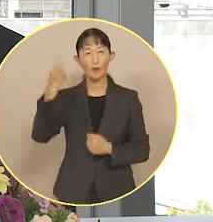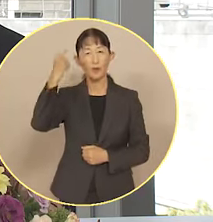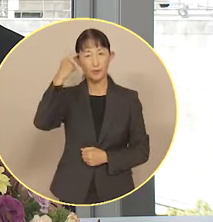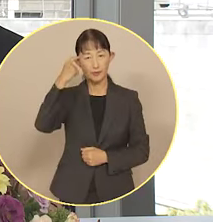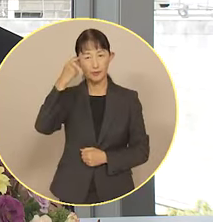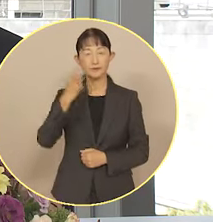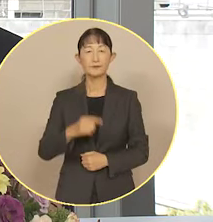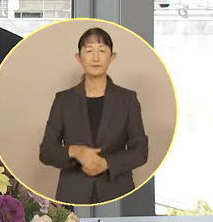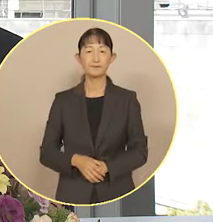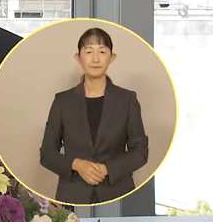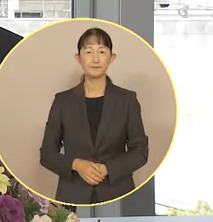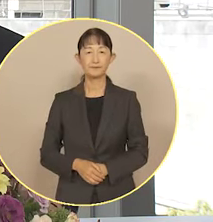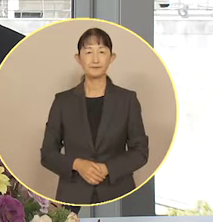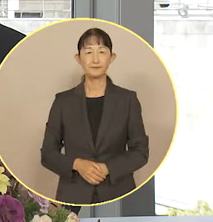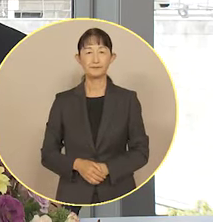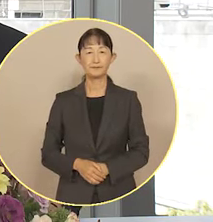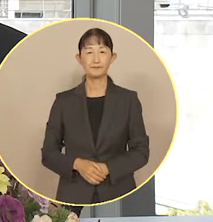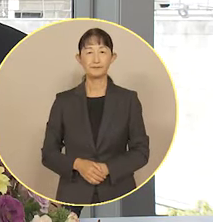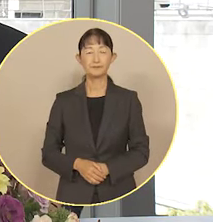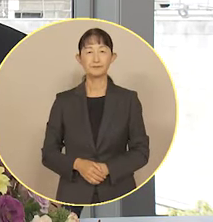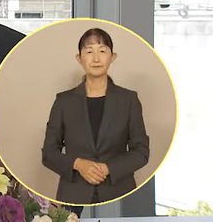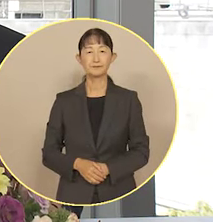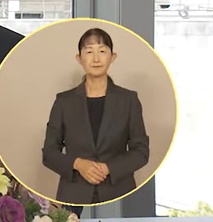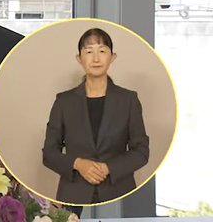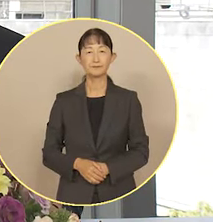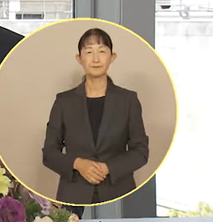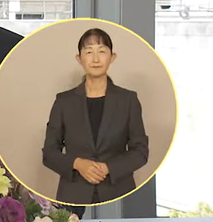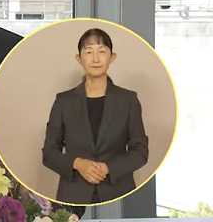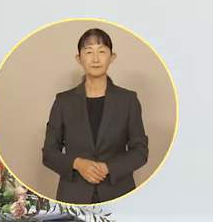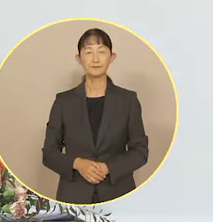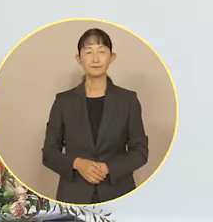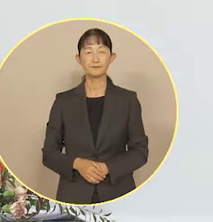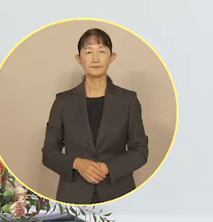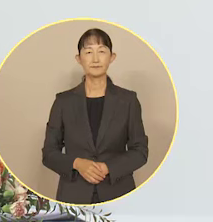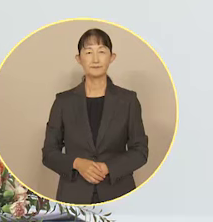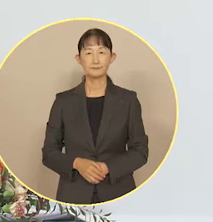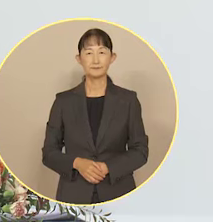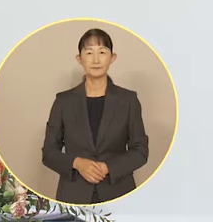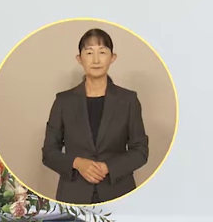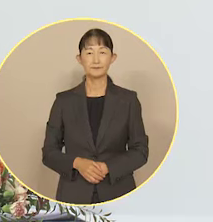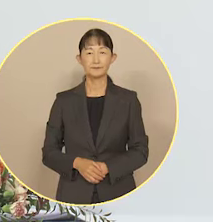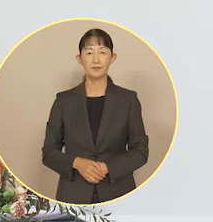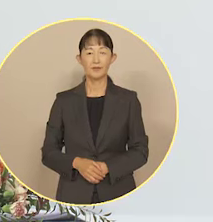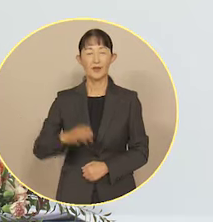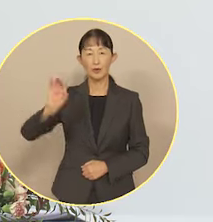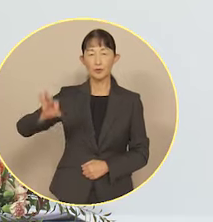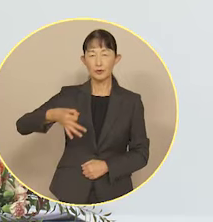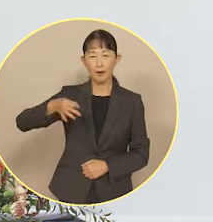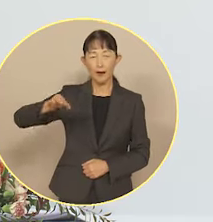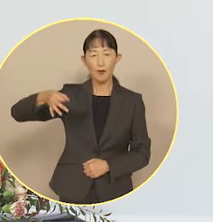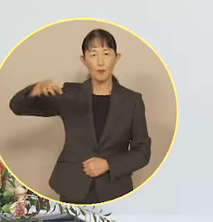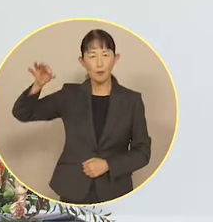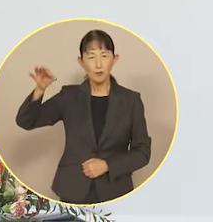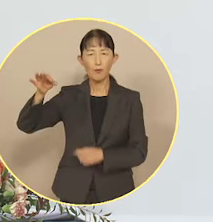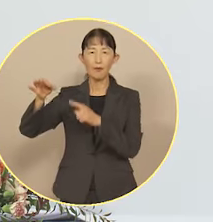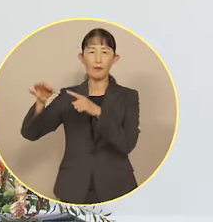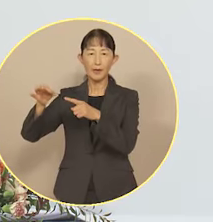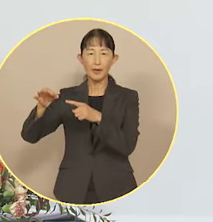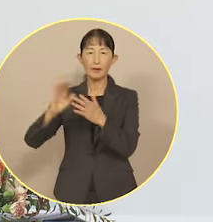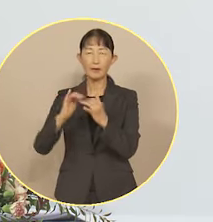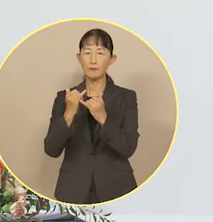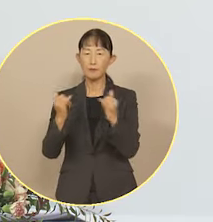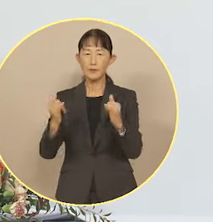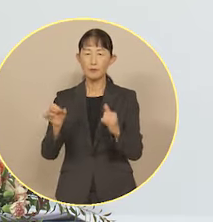強く今しているところでございますえそして物化の高等により県民の